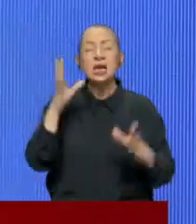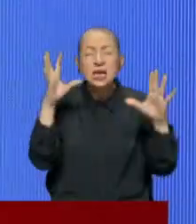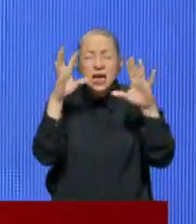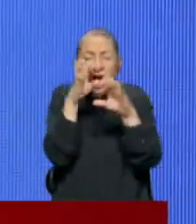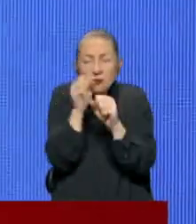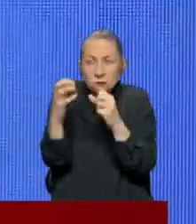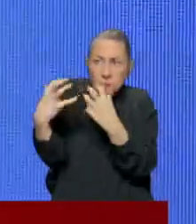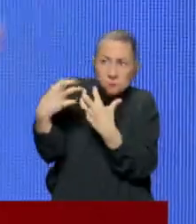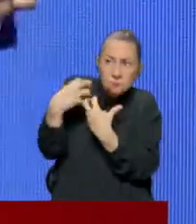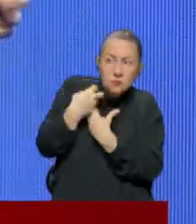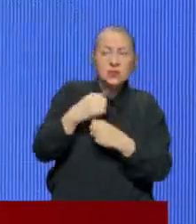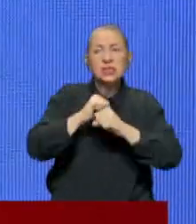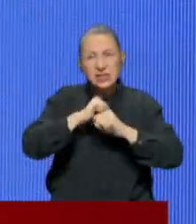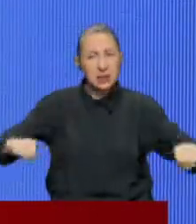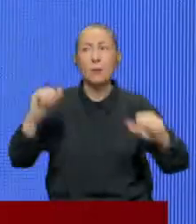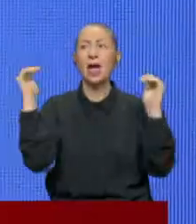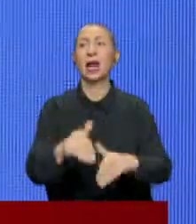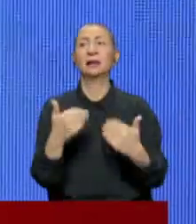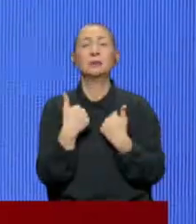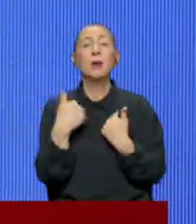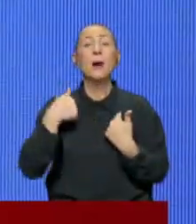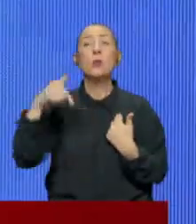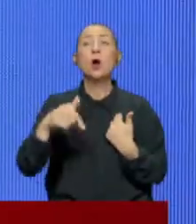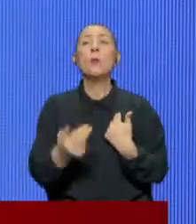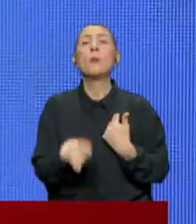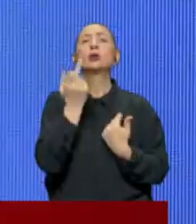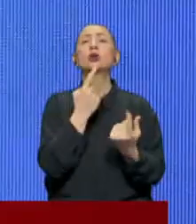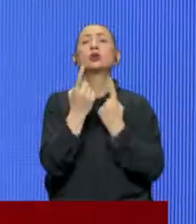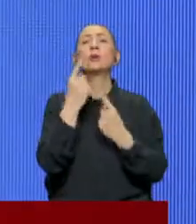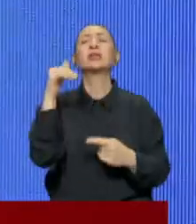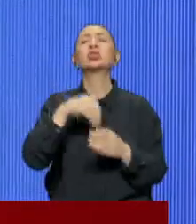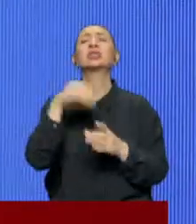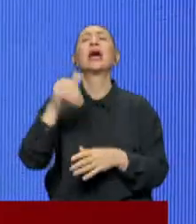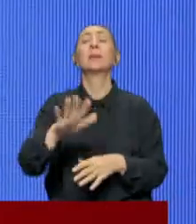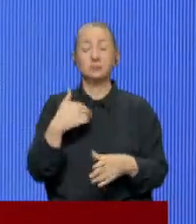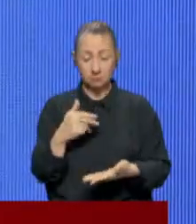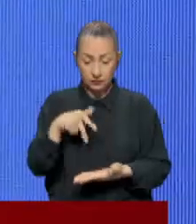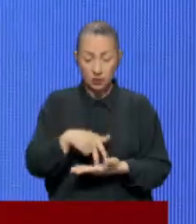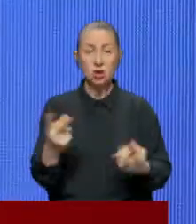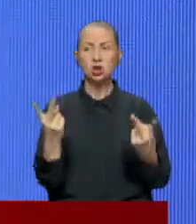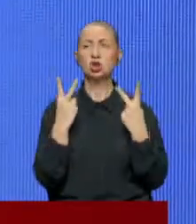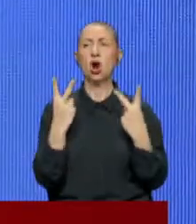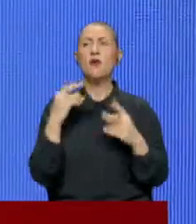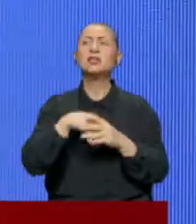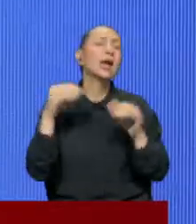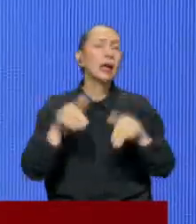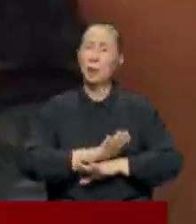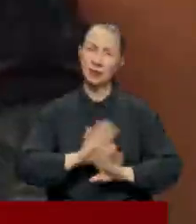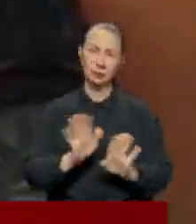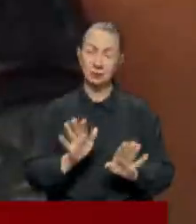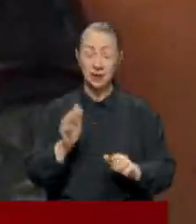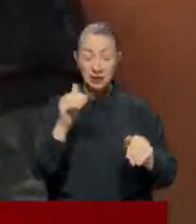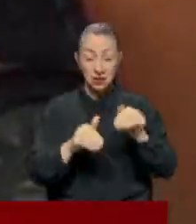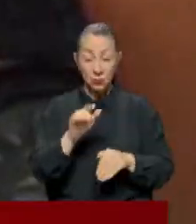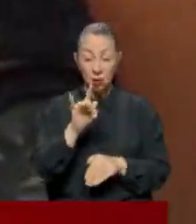karanlık gölgeleri yırtmaya geldim. Ben buraya boş sözler için gelmedim. Kürsüden şov yapmak için de gelmedim.